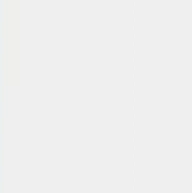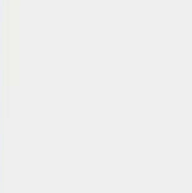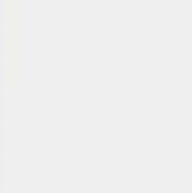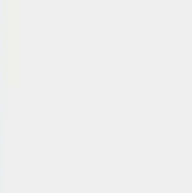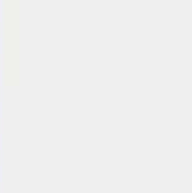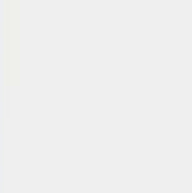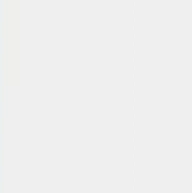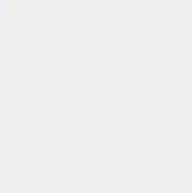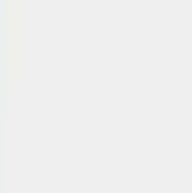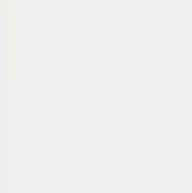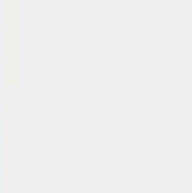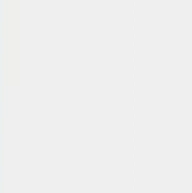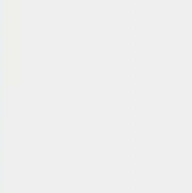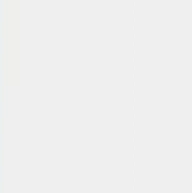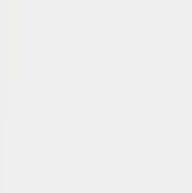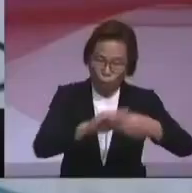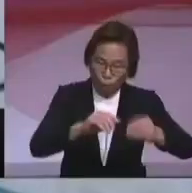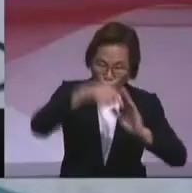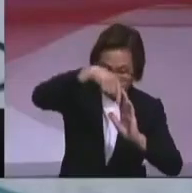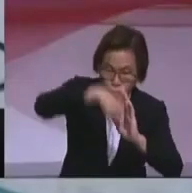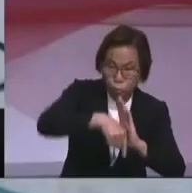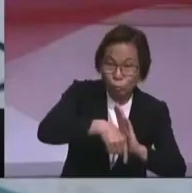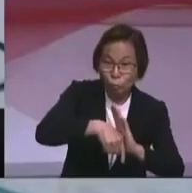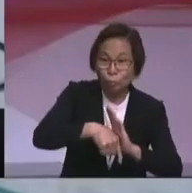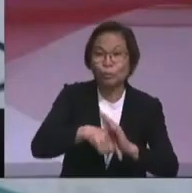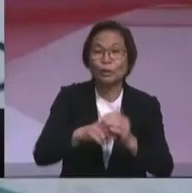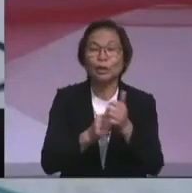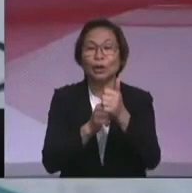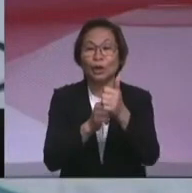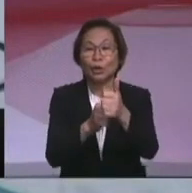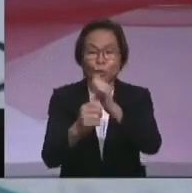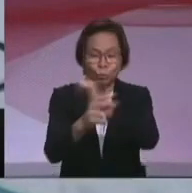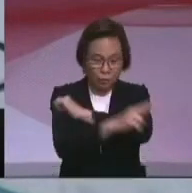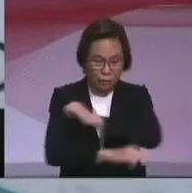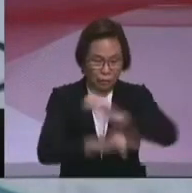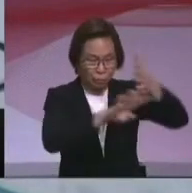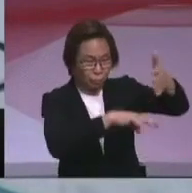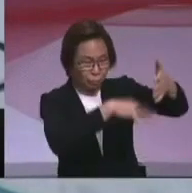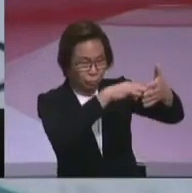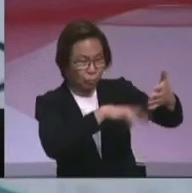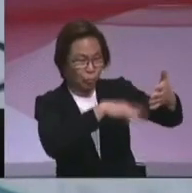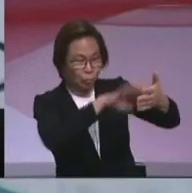kes. Perincian penuh jumlah kes mengikut negeri adalah